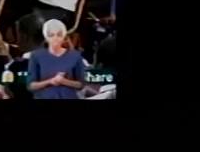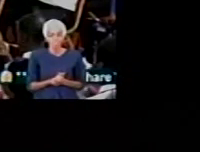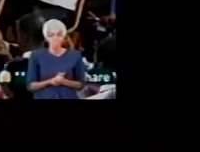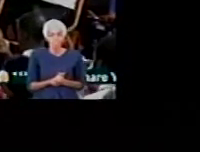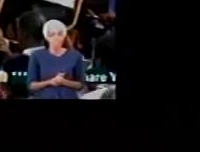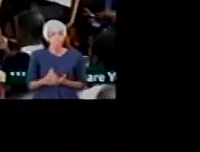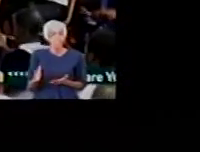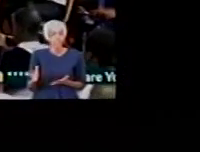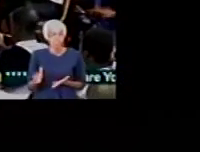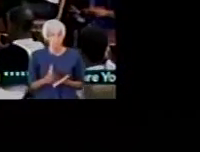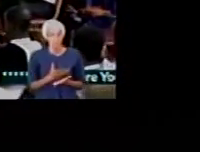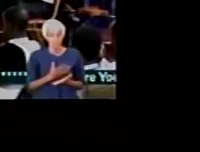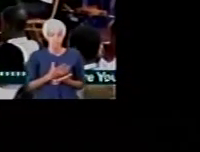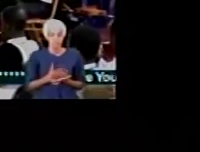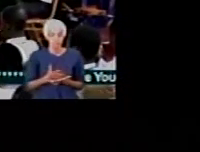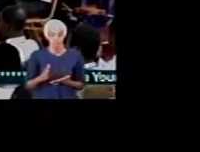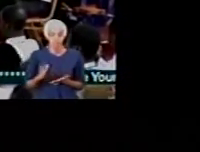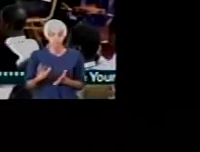Before we...